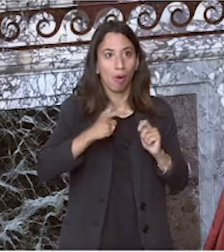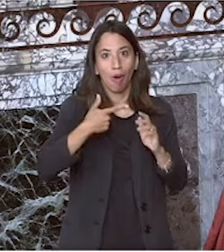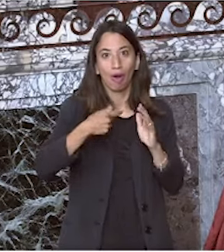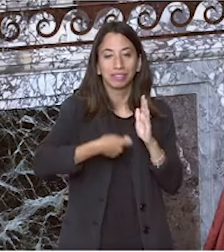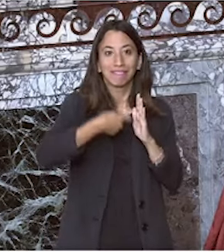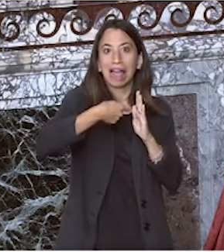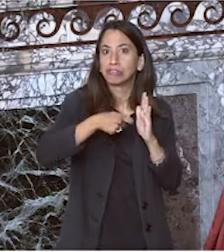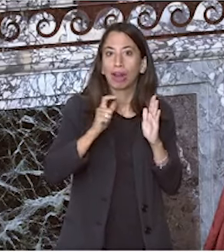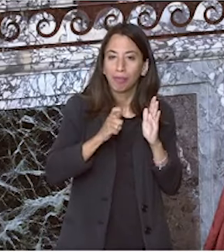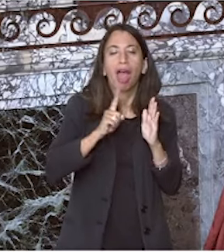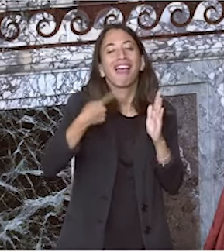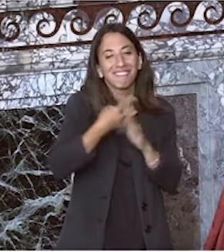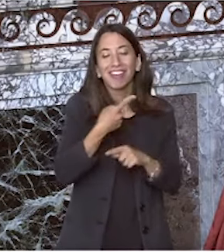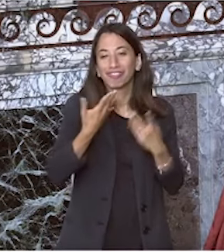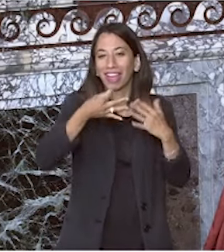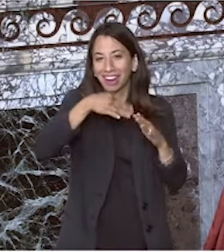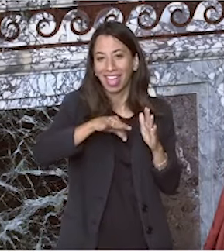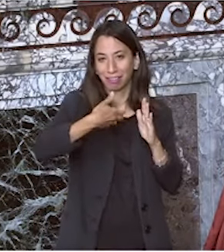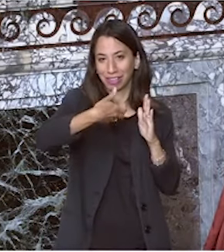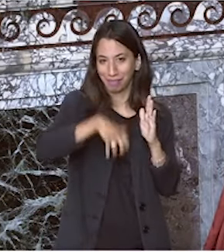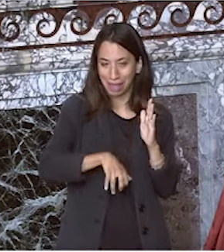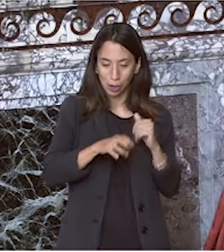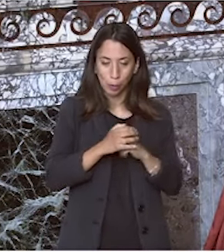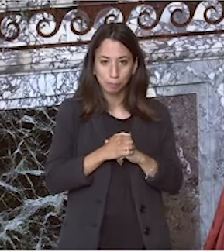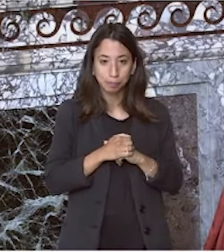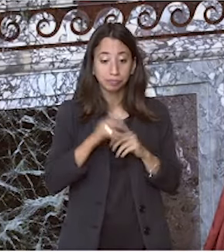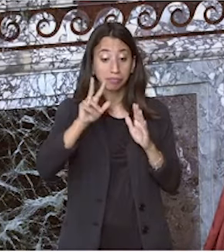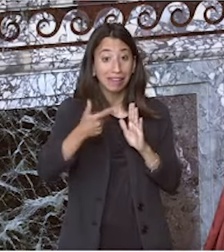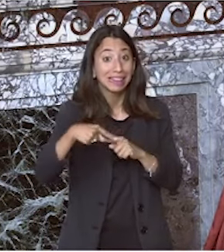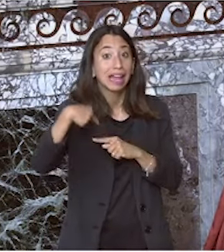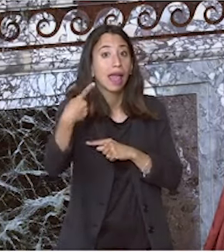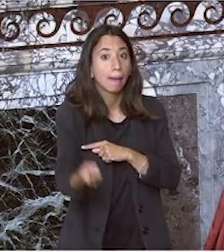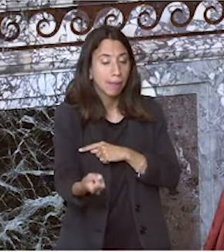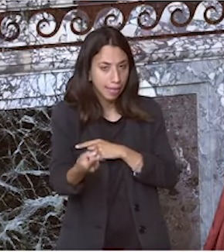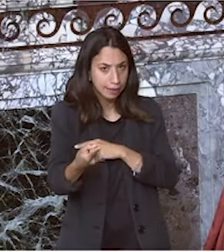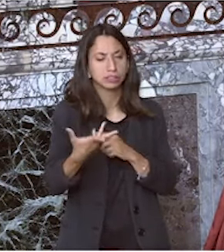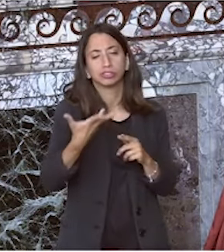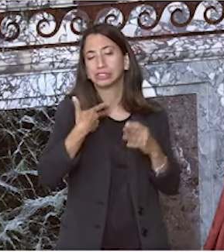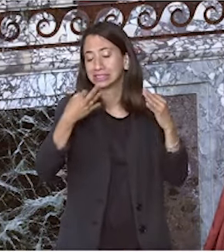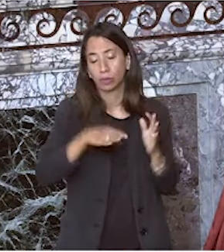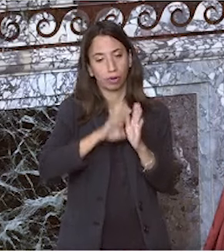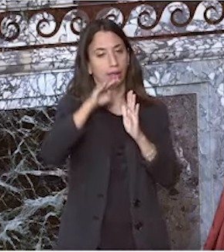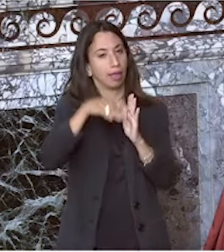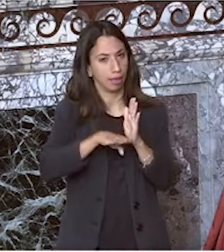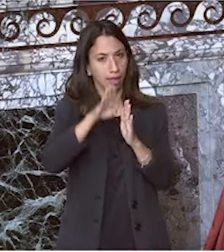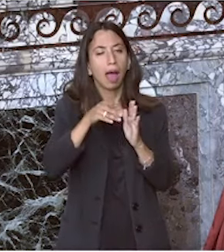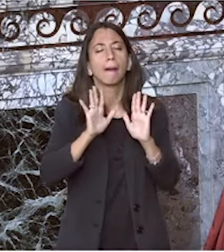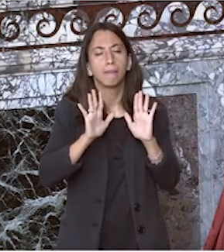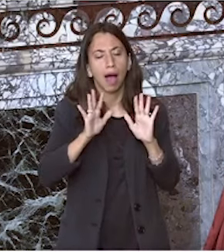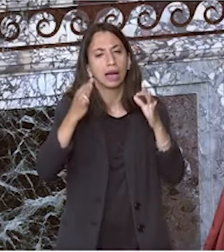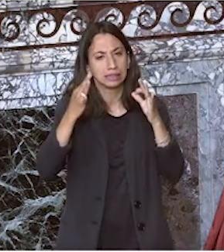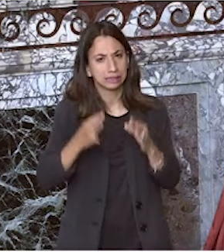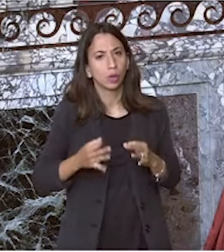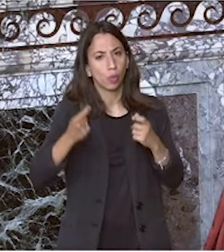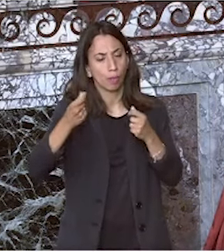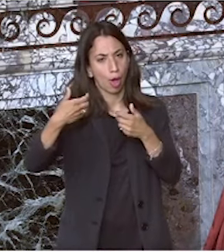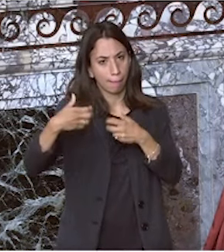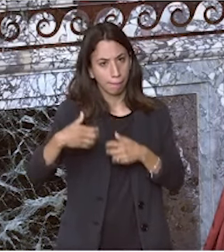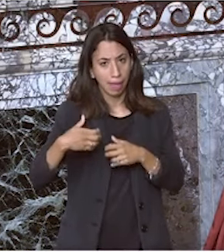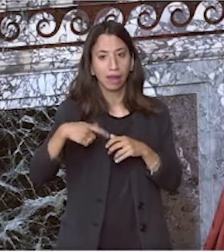disinflazione. Nei prossimi trimestri la dinamica dei prezzi, pur con oscillazioni, continuerebbe a flettere. I